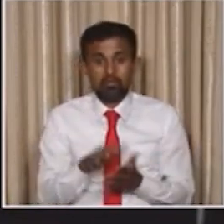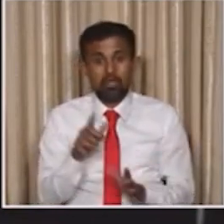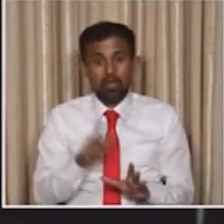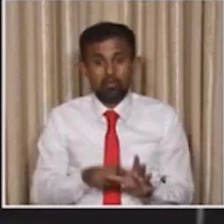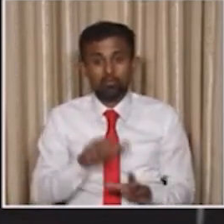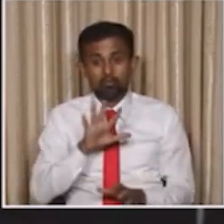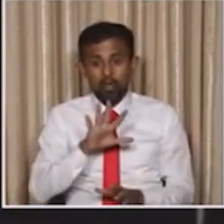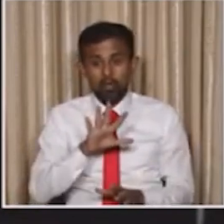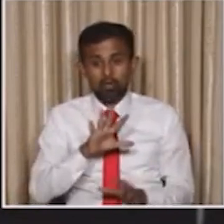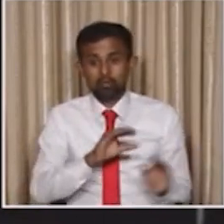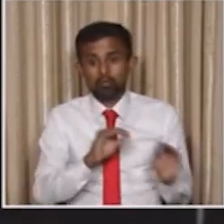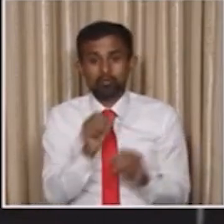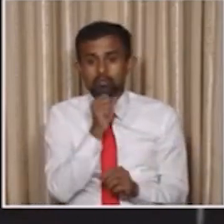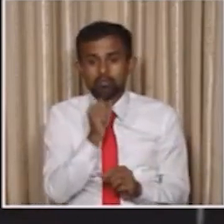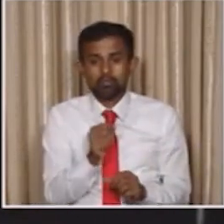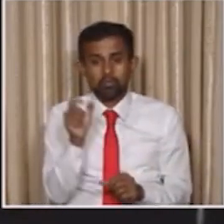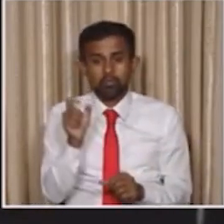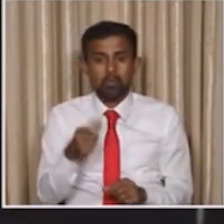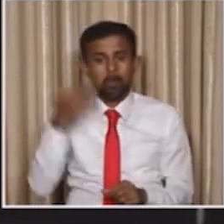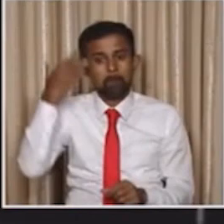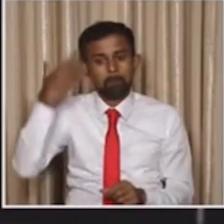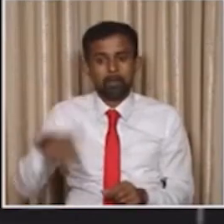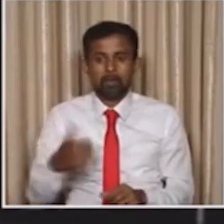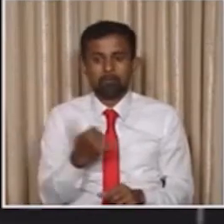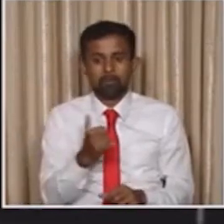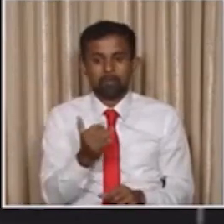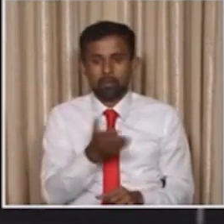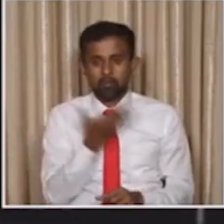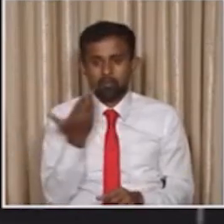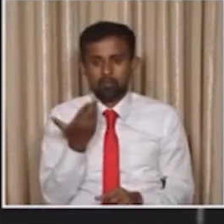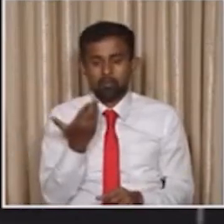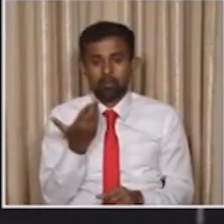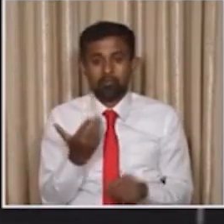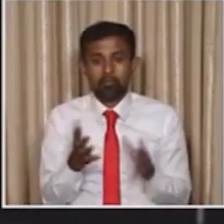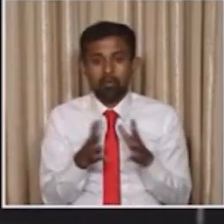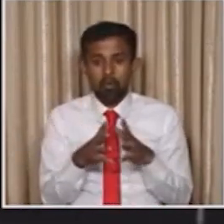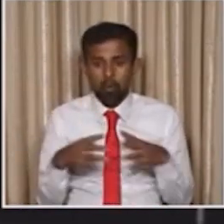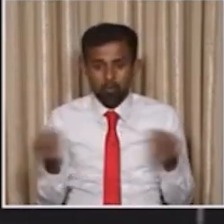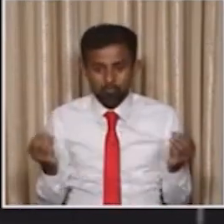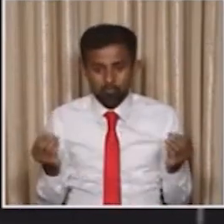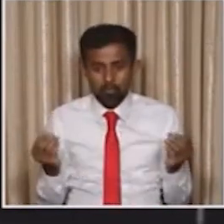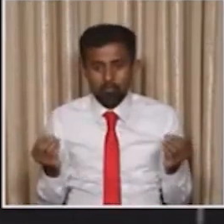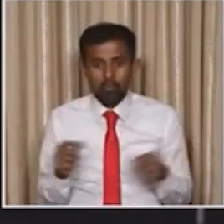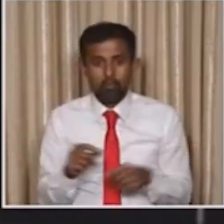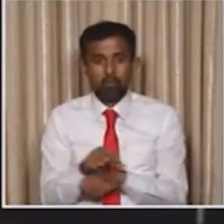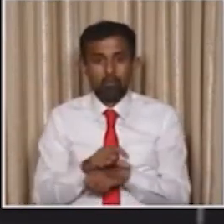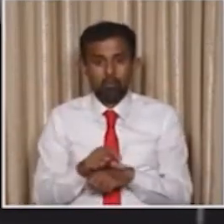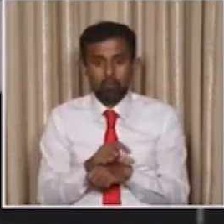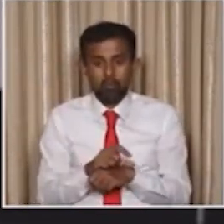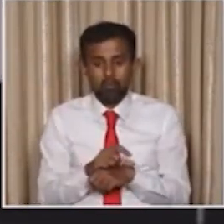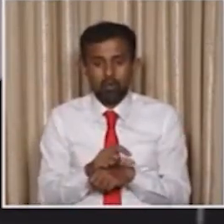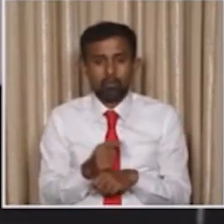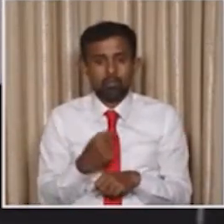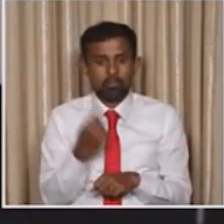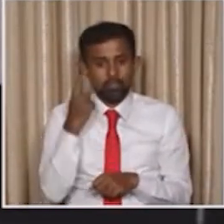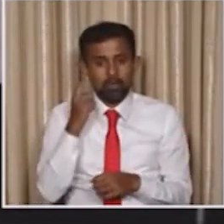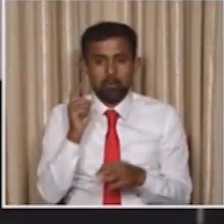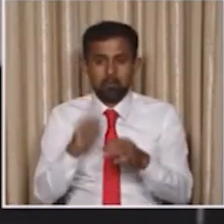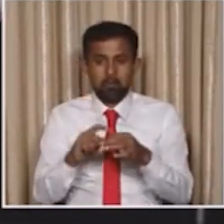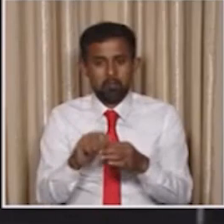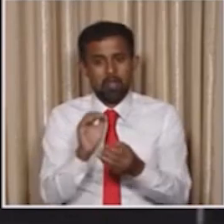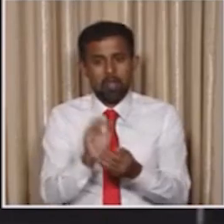5ක් විතර යනවා විශ්‍රාමිකයා මිය ගිහිල්ලා. දැන් මේ තත්ත්වෙන් මුදාගෙන මේ කොමිෂන් සභාවට අපි දන්නවා ප්‍රශ්න